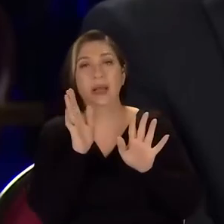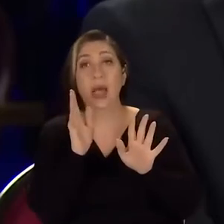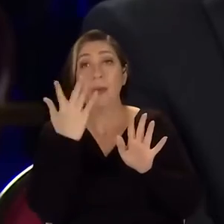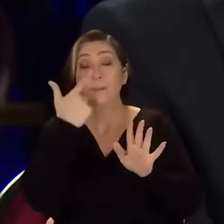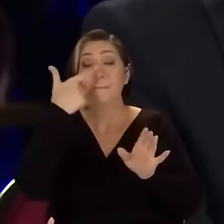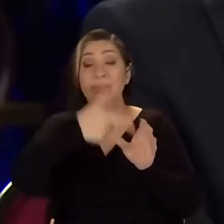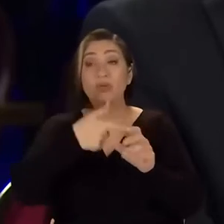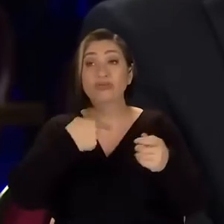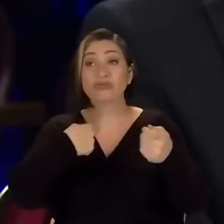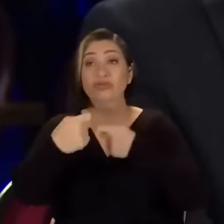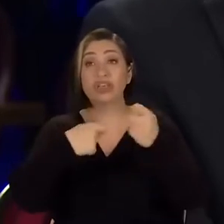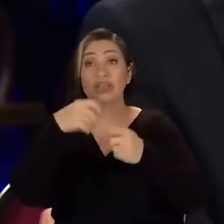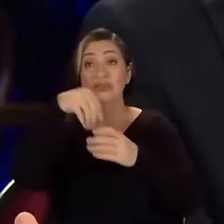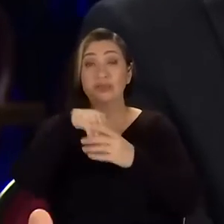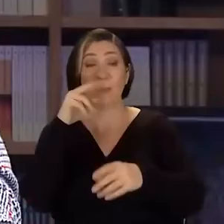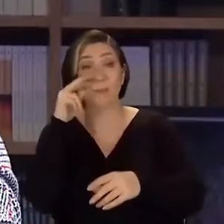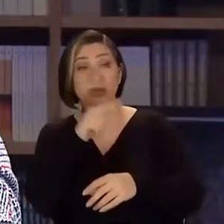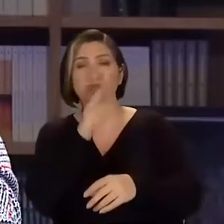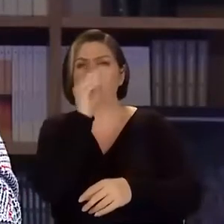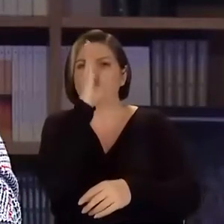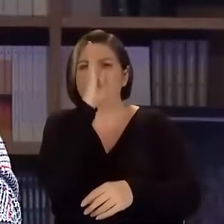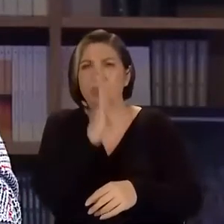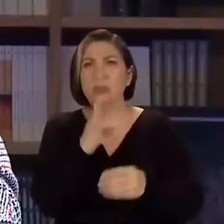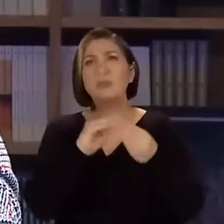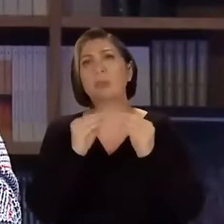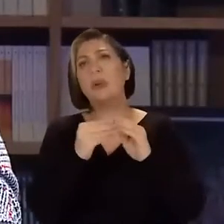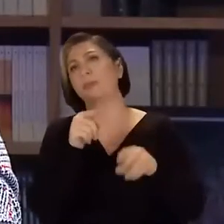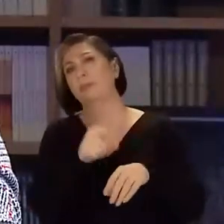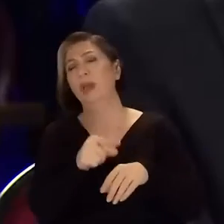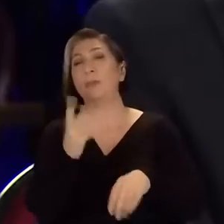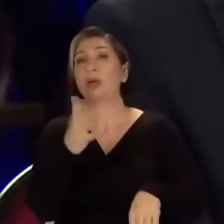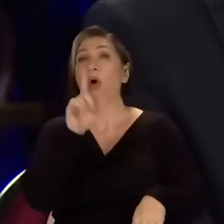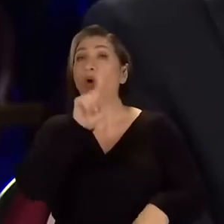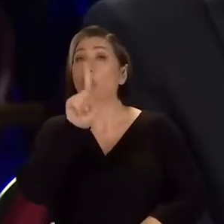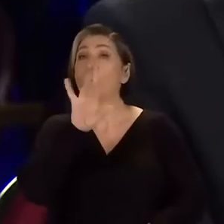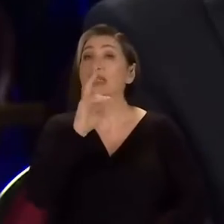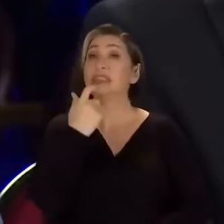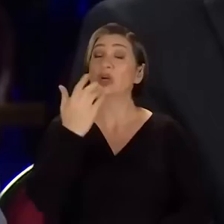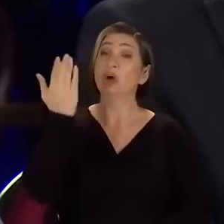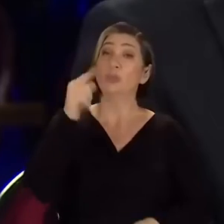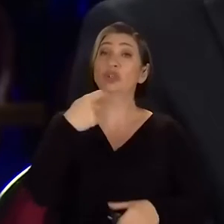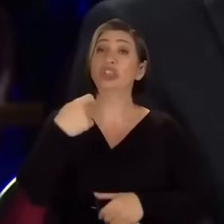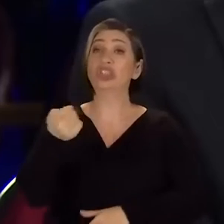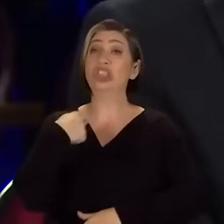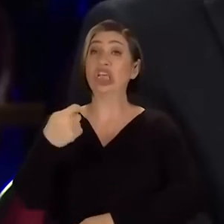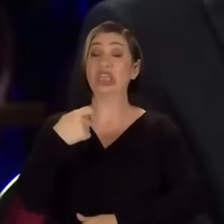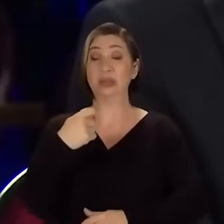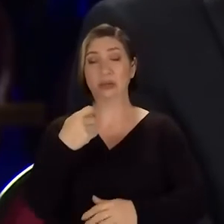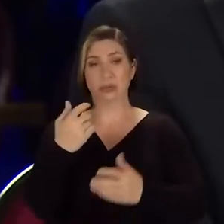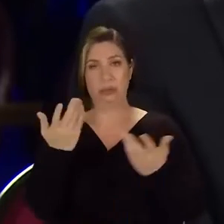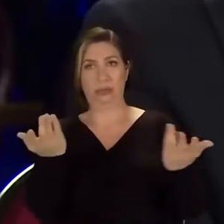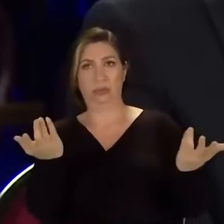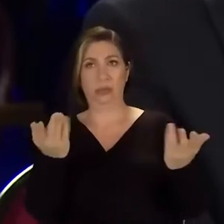bir petrol şirketi açısından baktığınızda ciddi bir problem. Bunu belki 10-15 yıl önce bu şirketin önüne